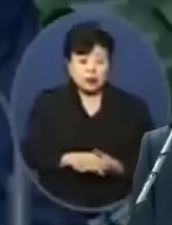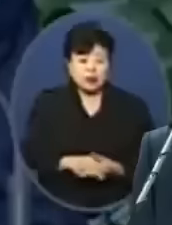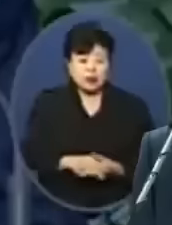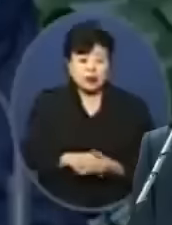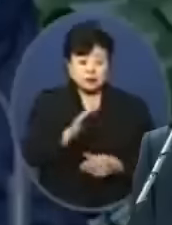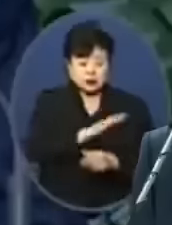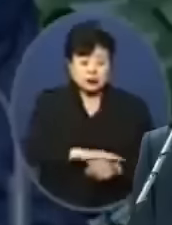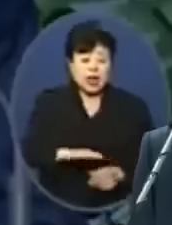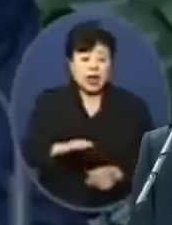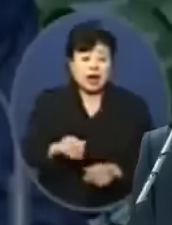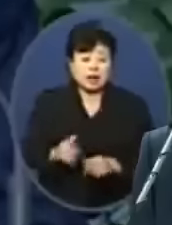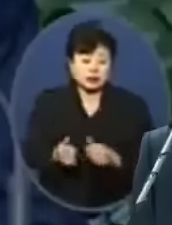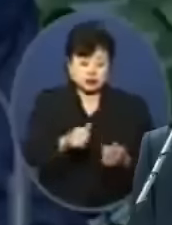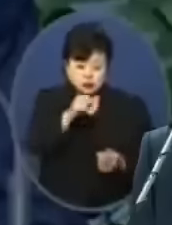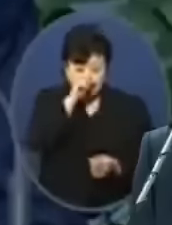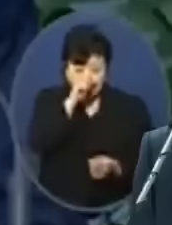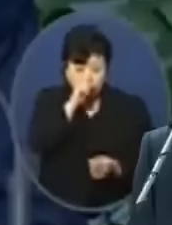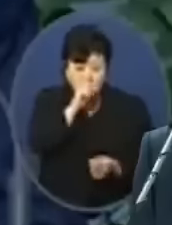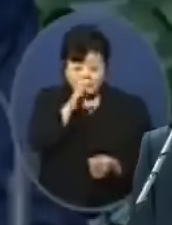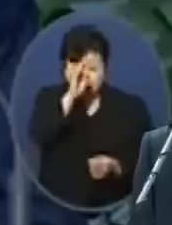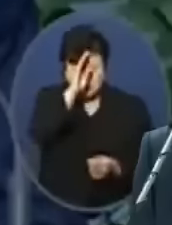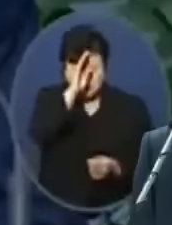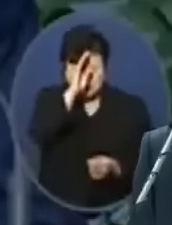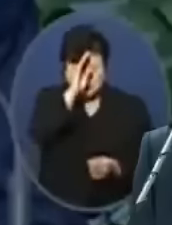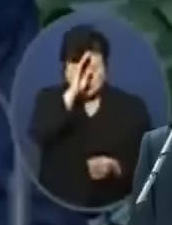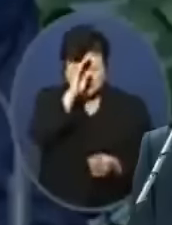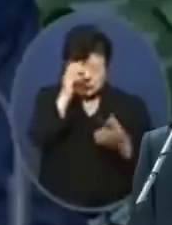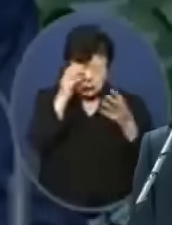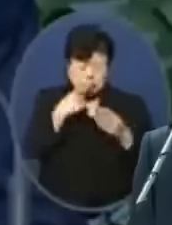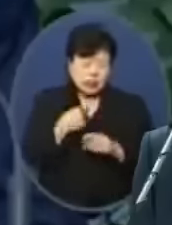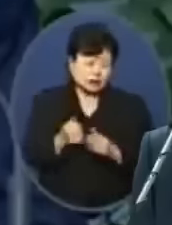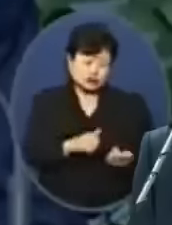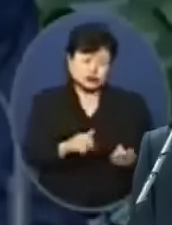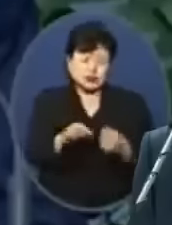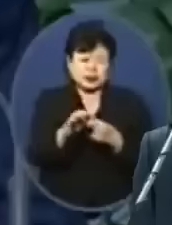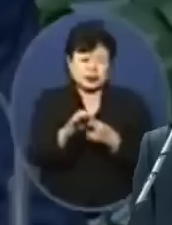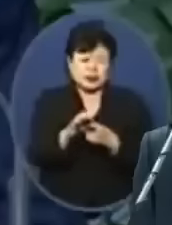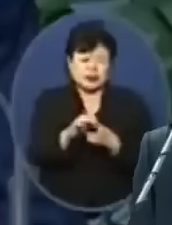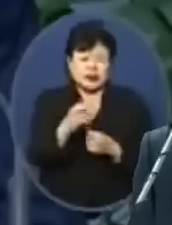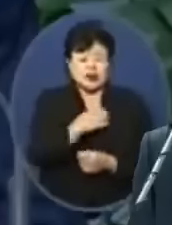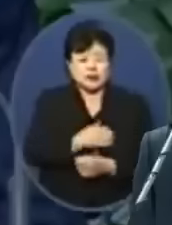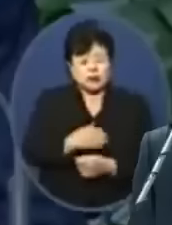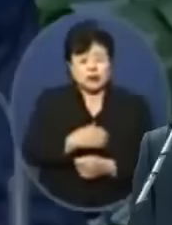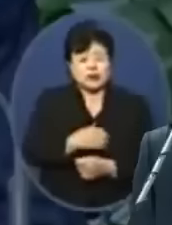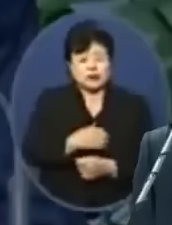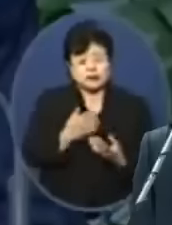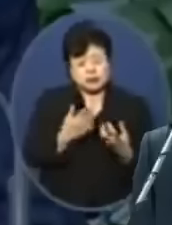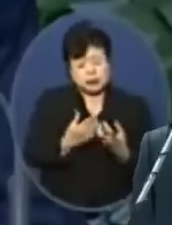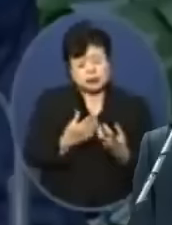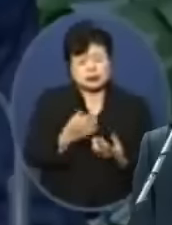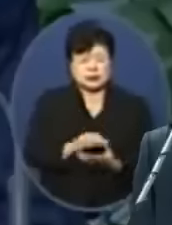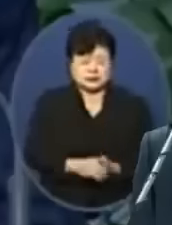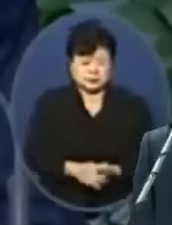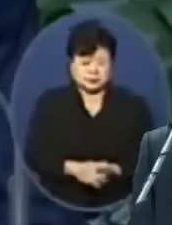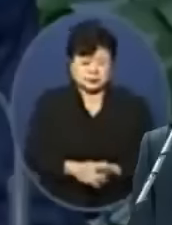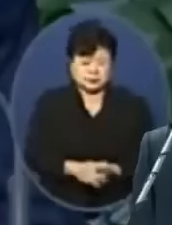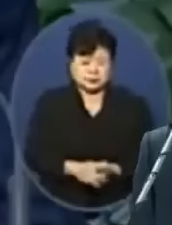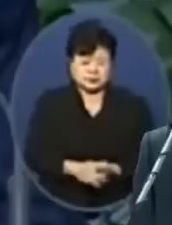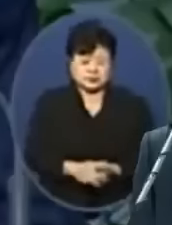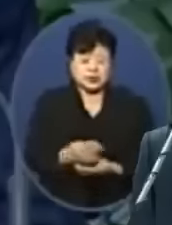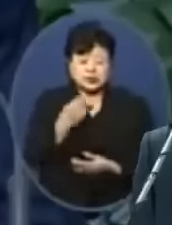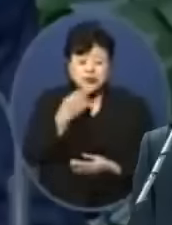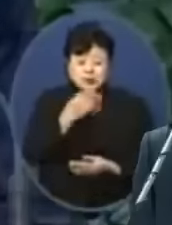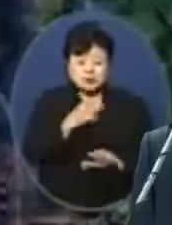잘 죽으면 좋은데 병들어서 고통하고 죽으면 그 괴로움이 말로 다할 수가 없는 것입니다.